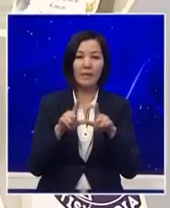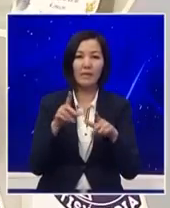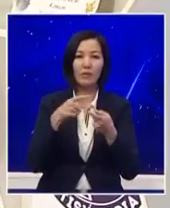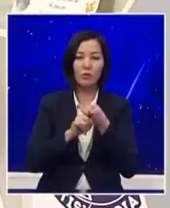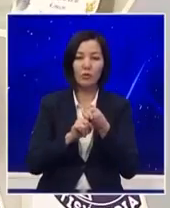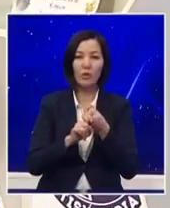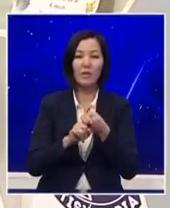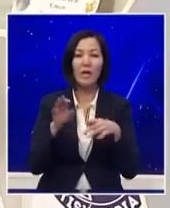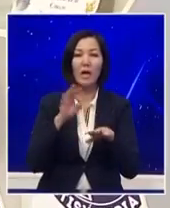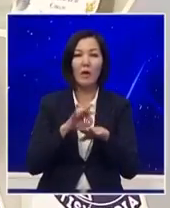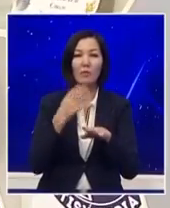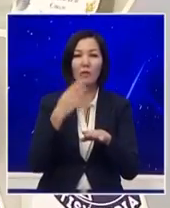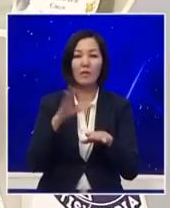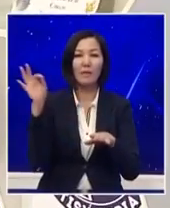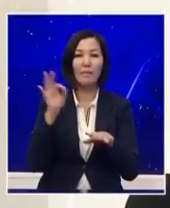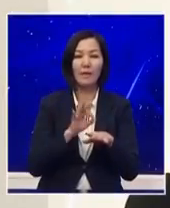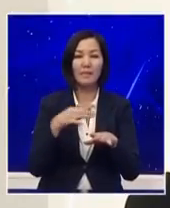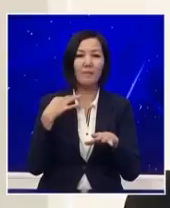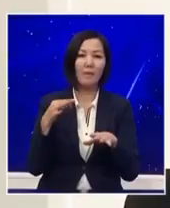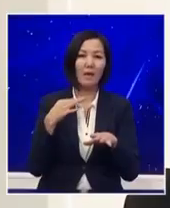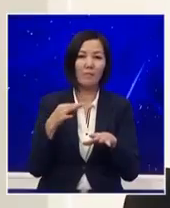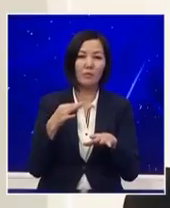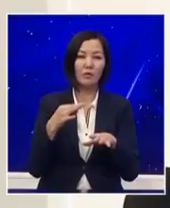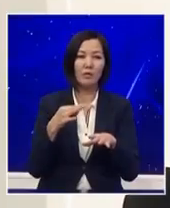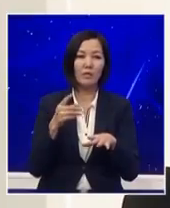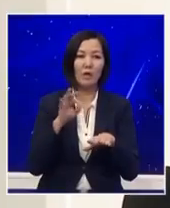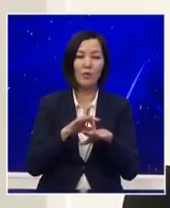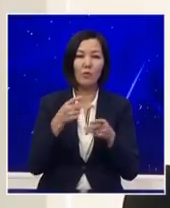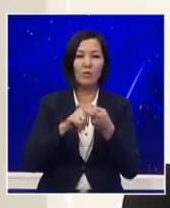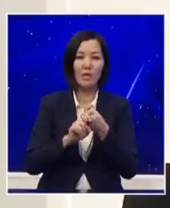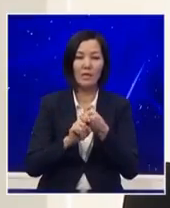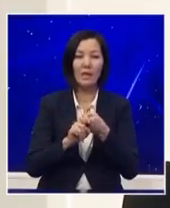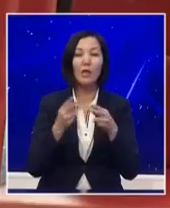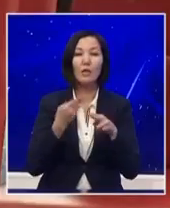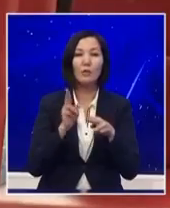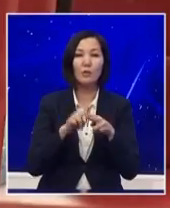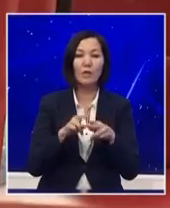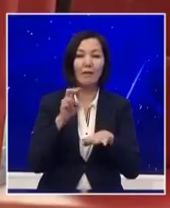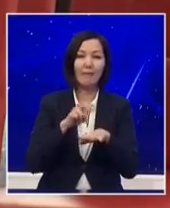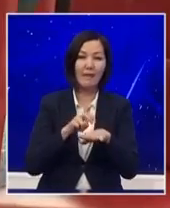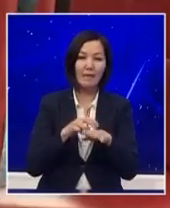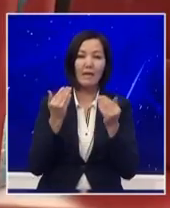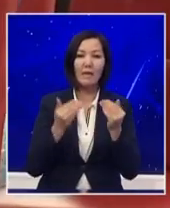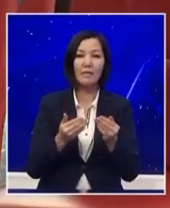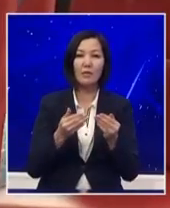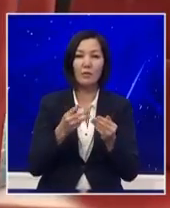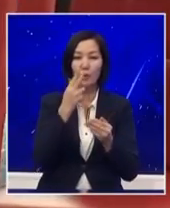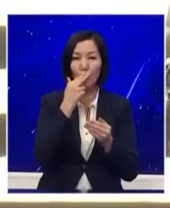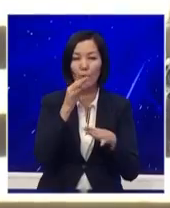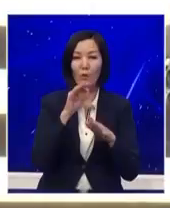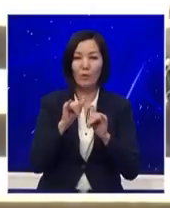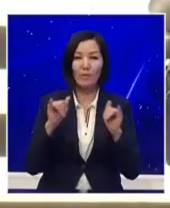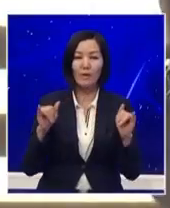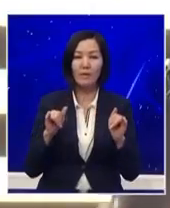Яғни науқастардың 40% бейқам жүргендіктен тәж-тажалына шалдыққан. Сондықтан дәргерлер қазіргідей тұмау өршіген